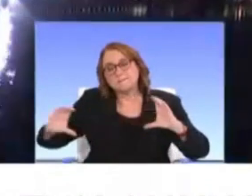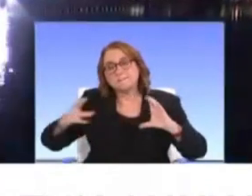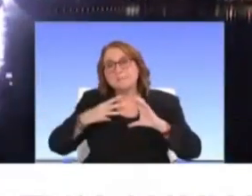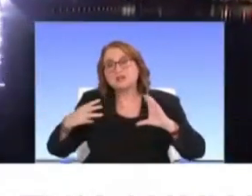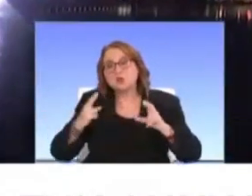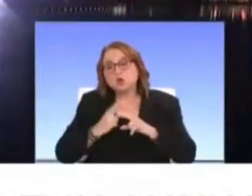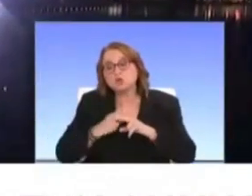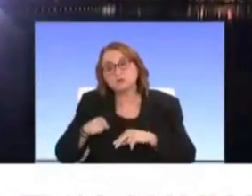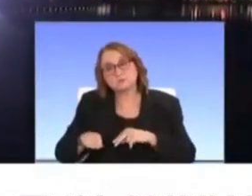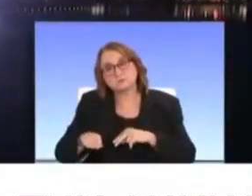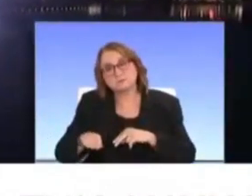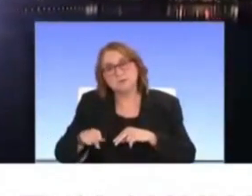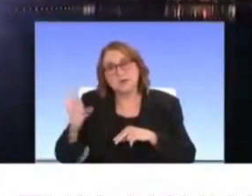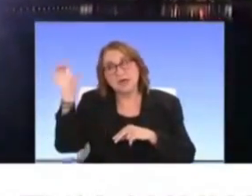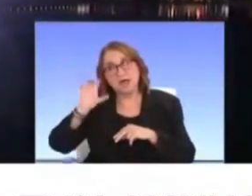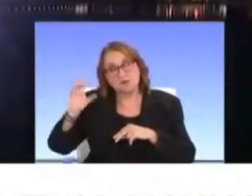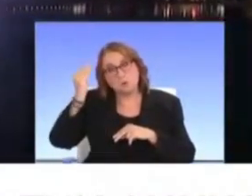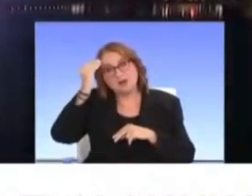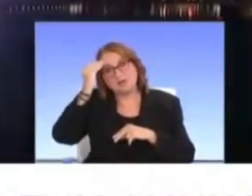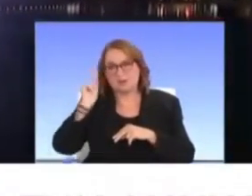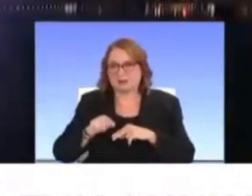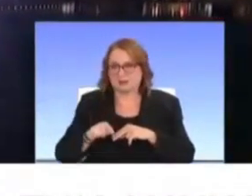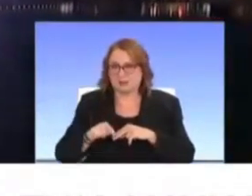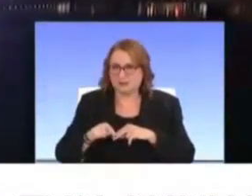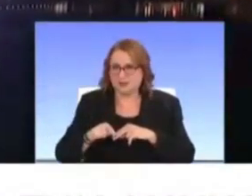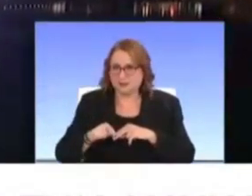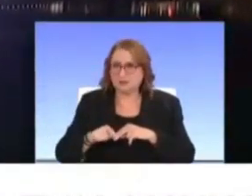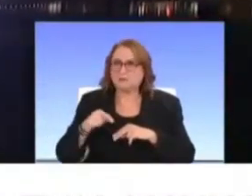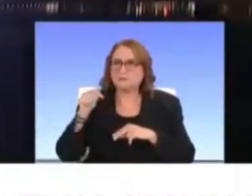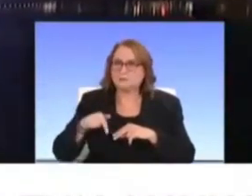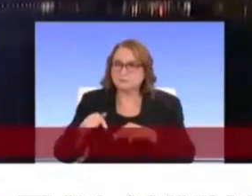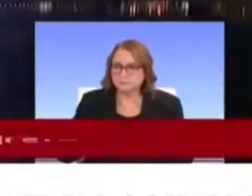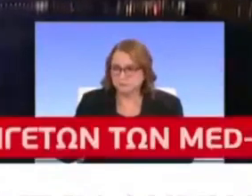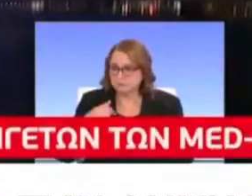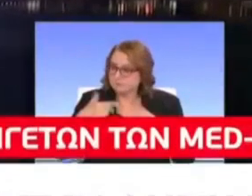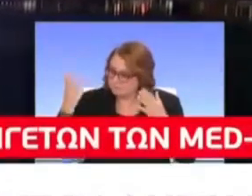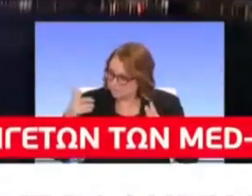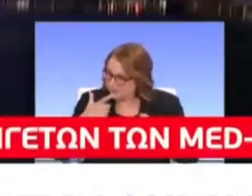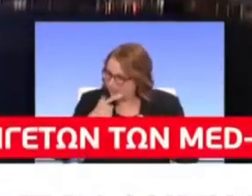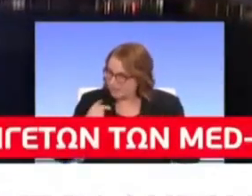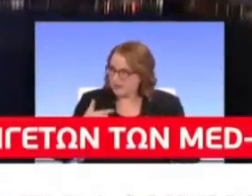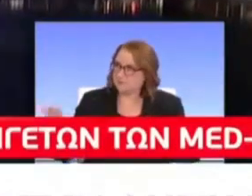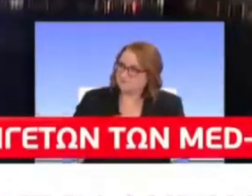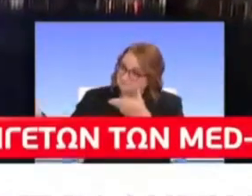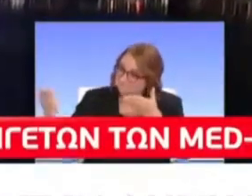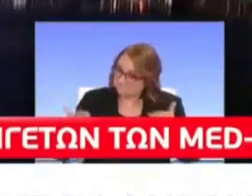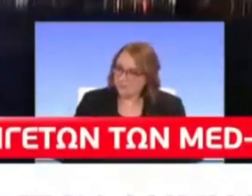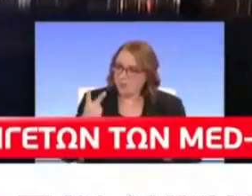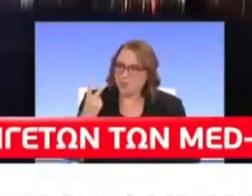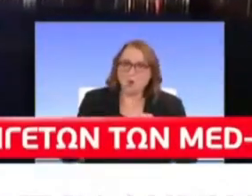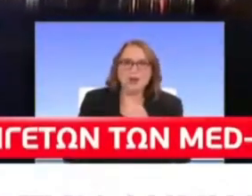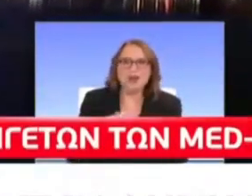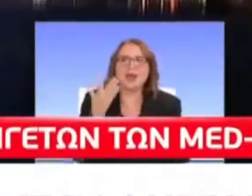είπαν. Κατερίνα, οι Ευρωπαίοι θεωρούν ότι οι Αγγλοσάξονες απλά τους πούλησαν. Πηγές της Κομισιόν είπαν στο Μέγκα ότι